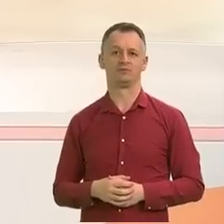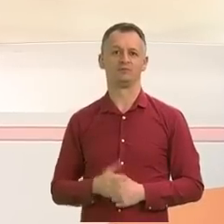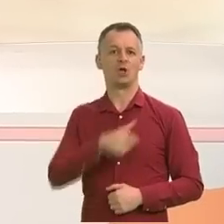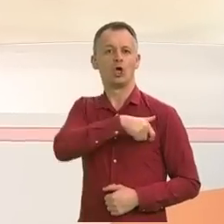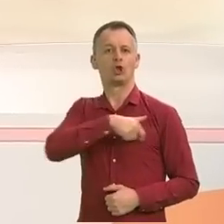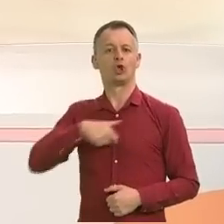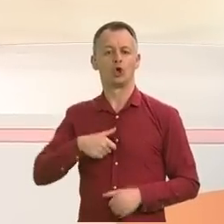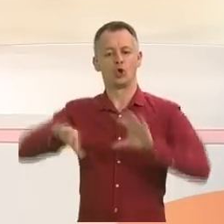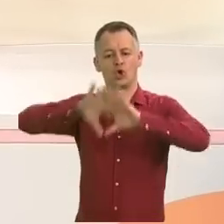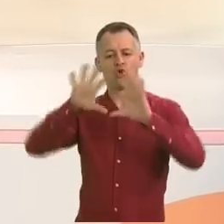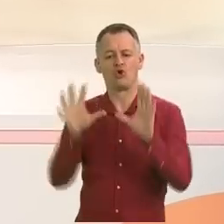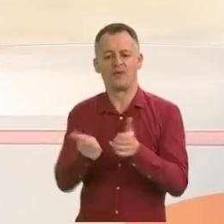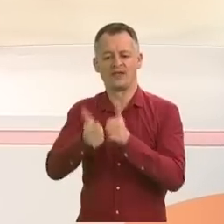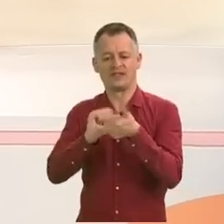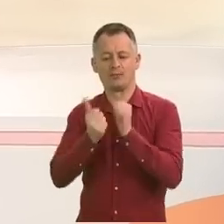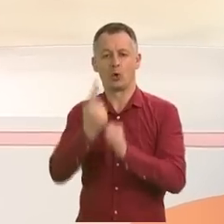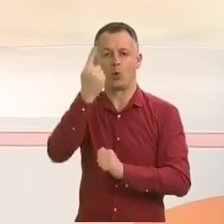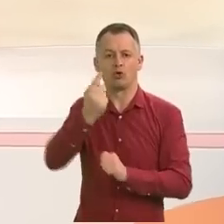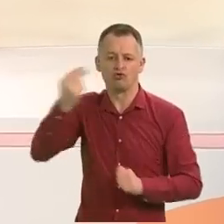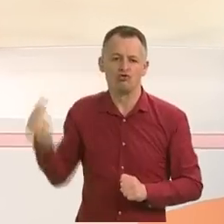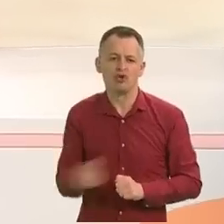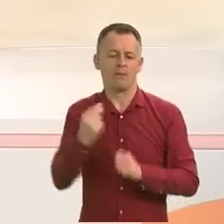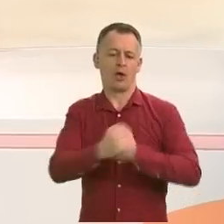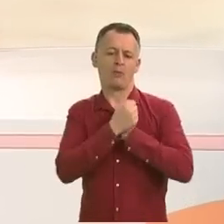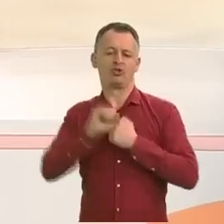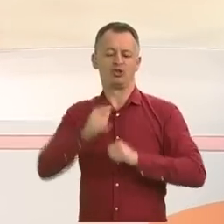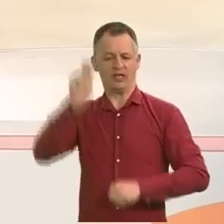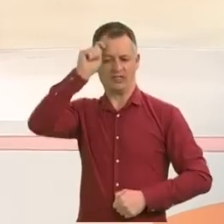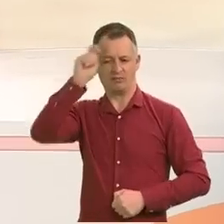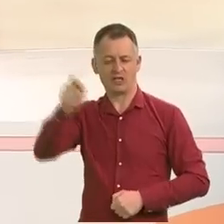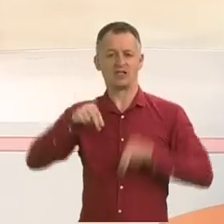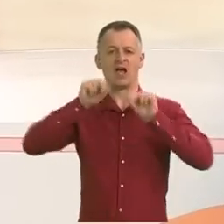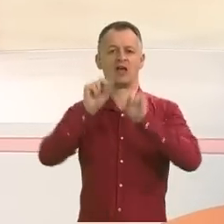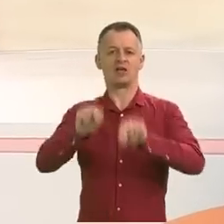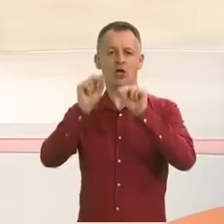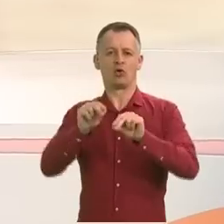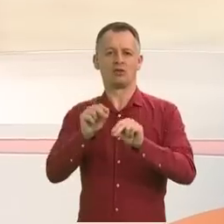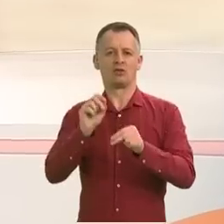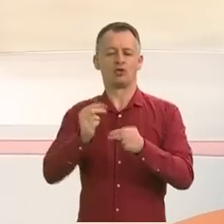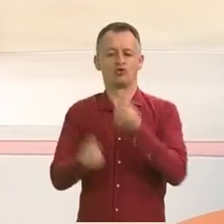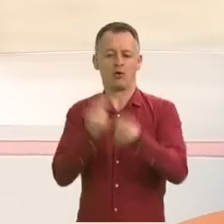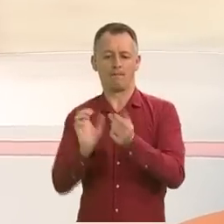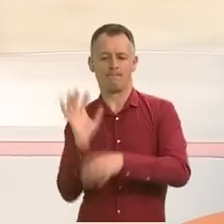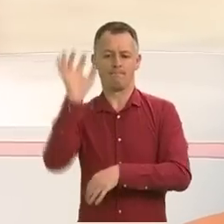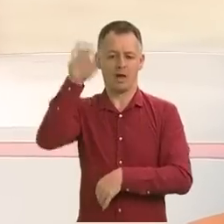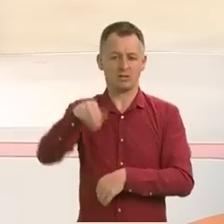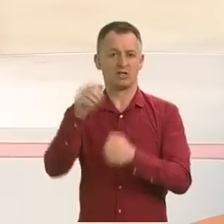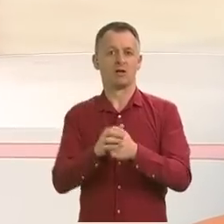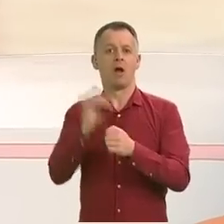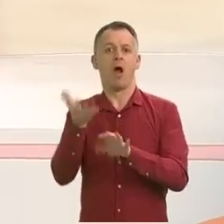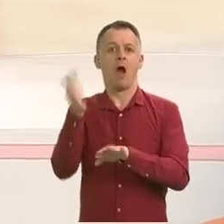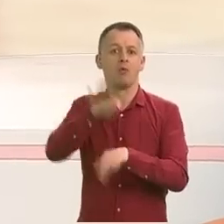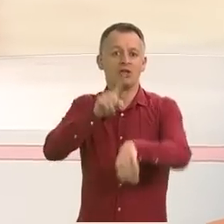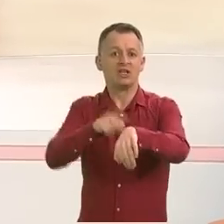Doliu în lumea sportului, unul dintre cei mai iubiți și respectați antrenori de basket pentru juniori, a murit subit la Focșani chiar în momentul unui meci